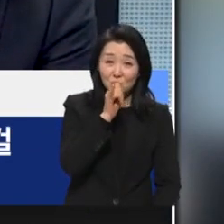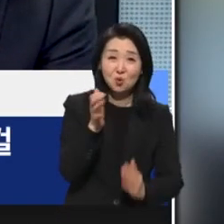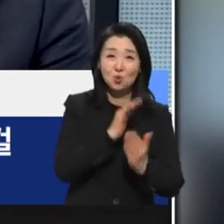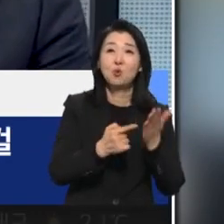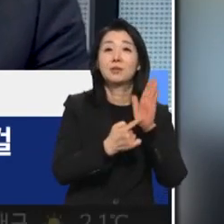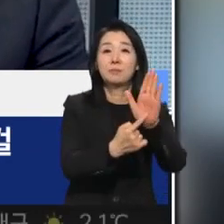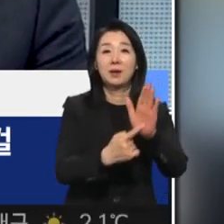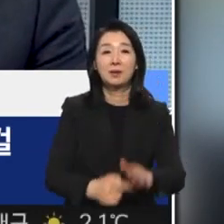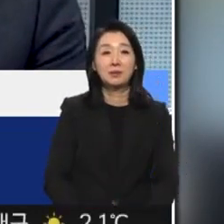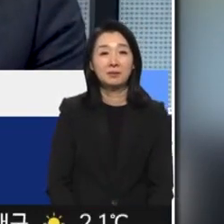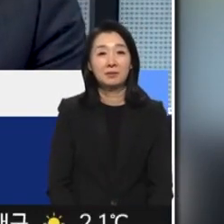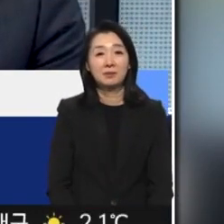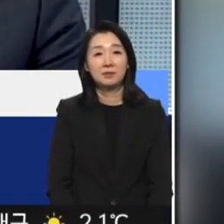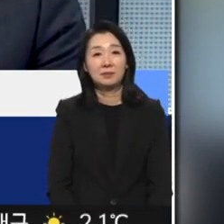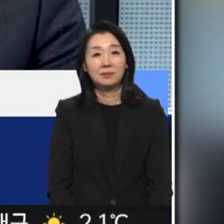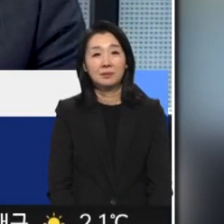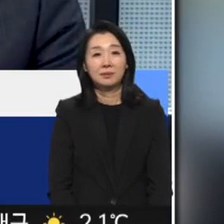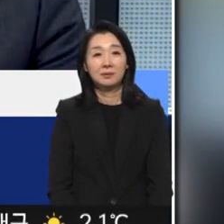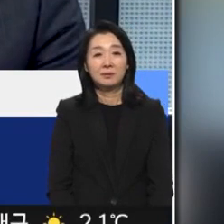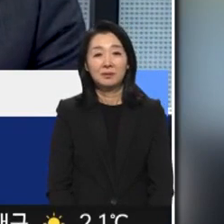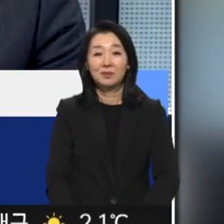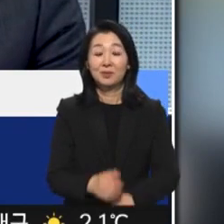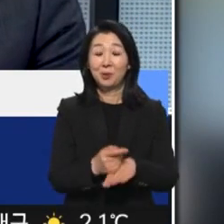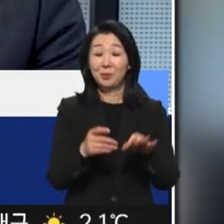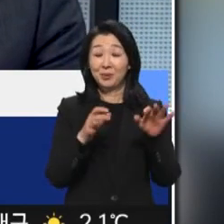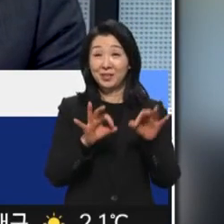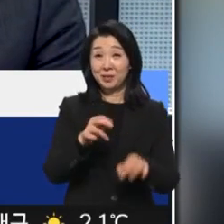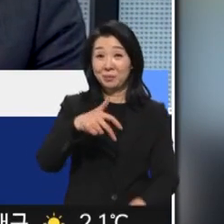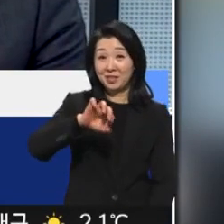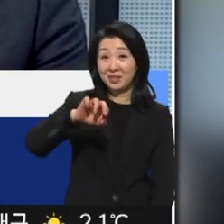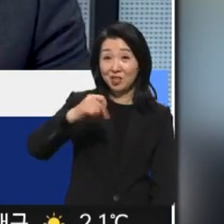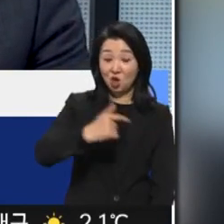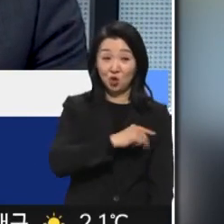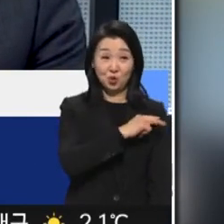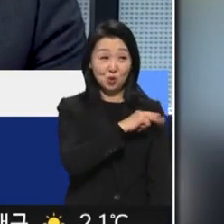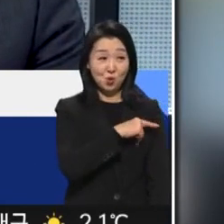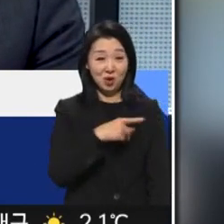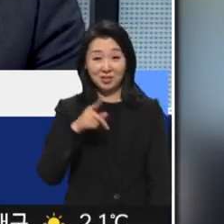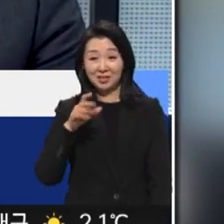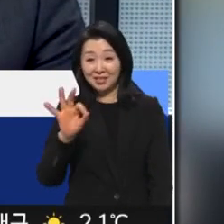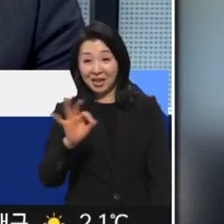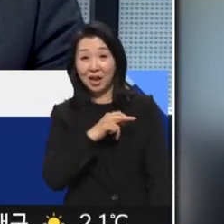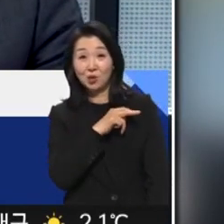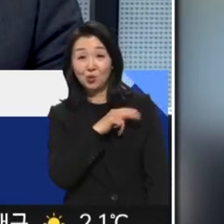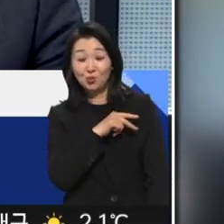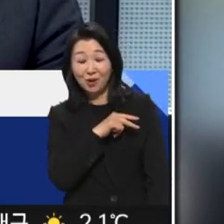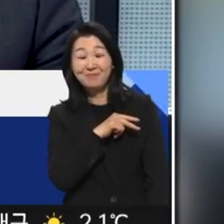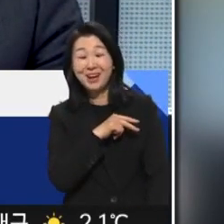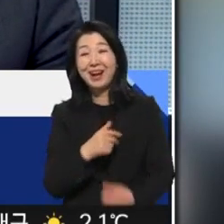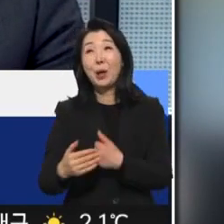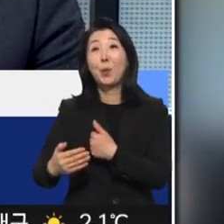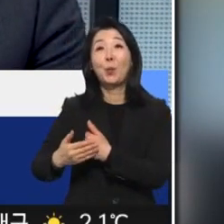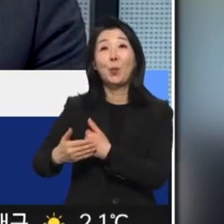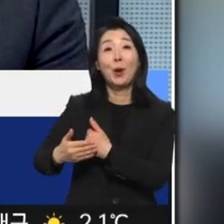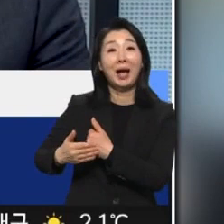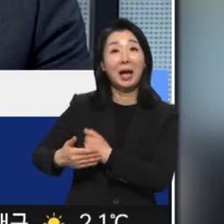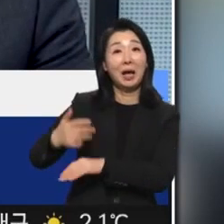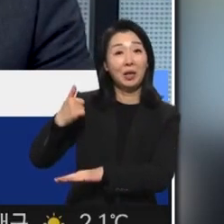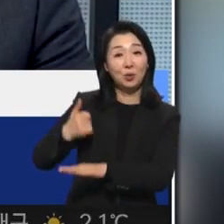공식화한 거죠. 결국은 김기현 의원이 장재원 의원을 거쳐서